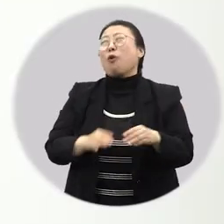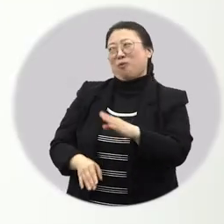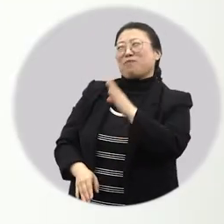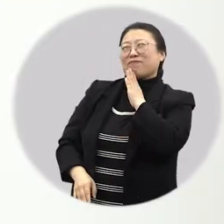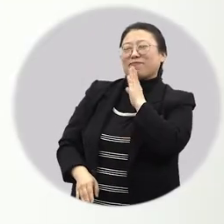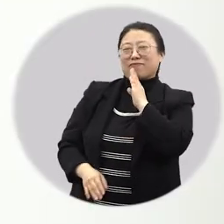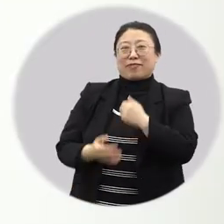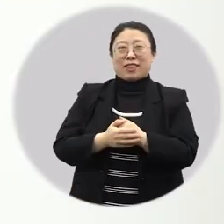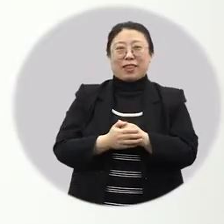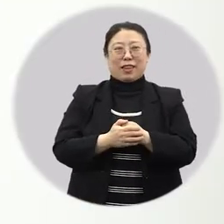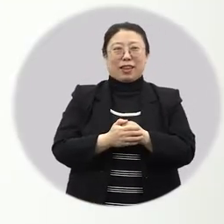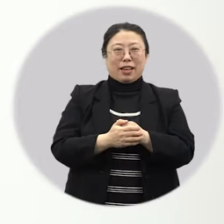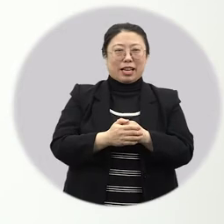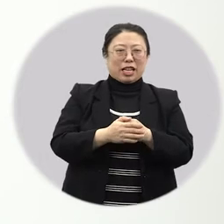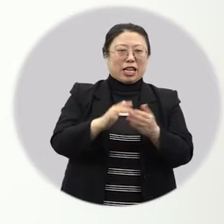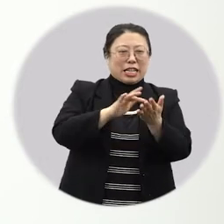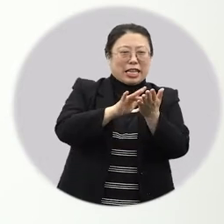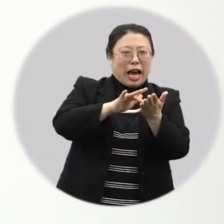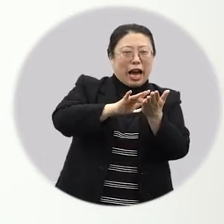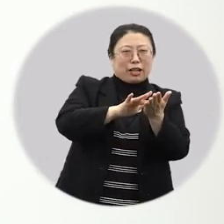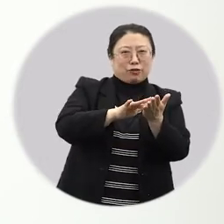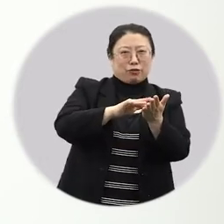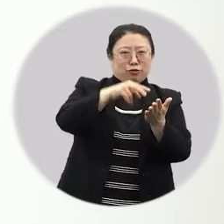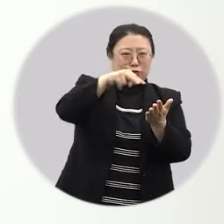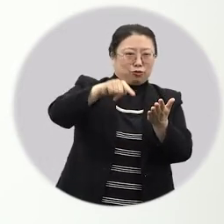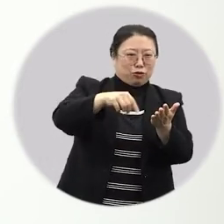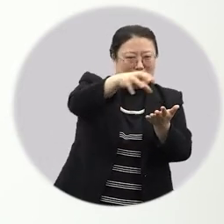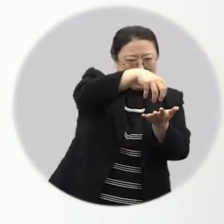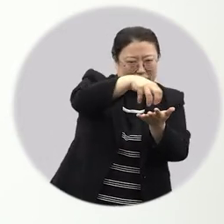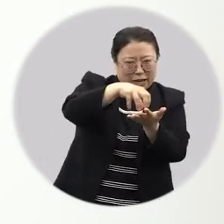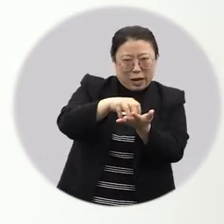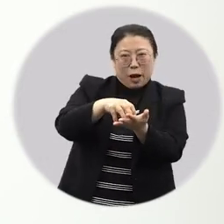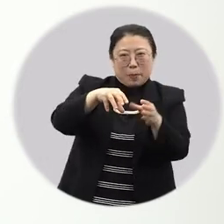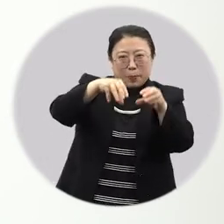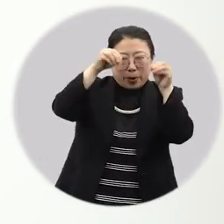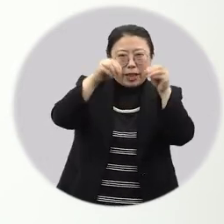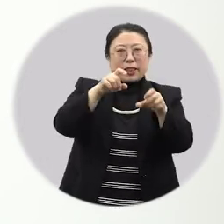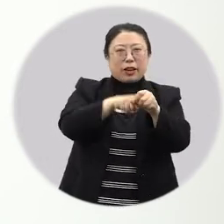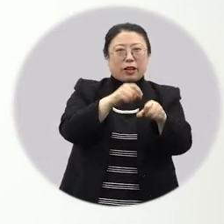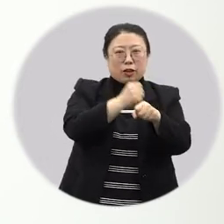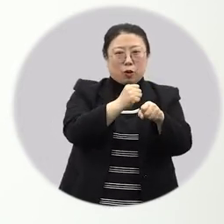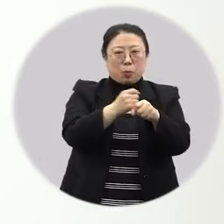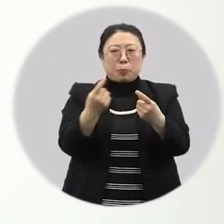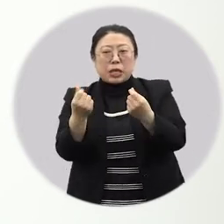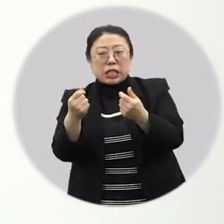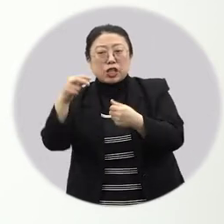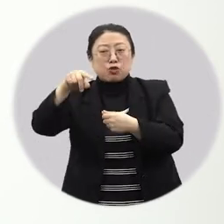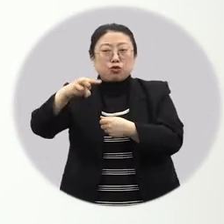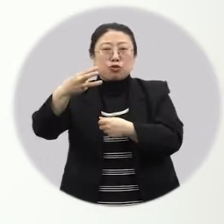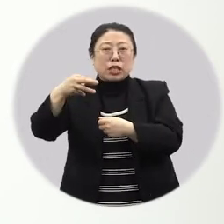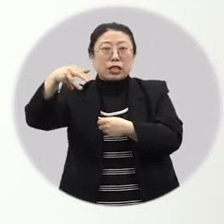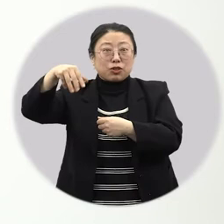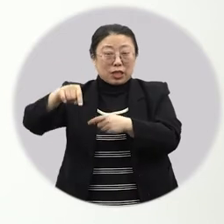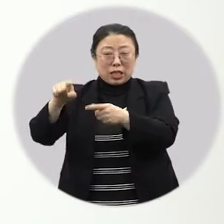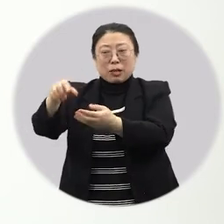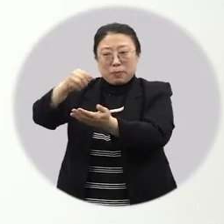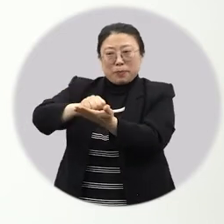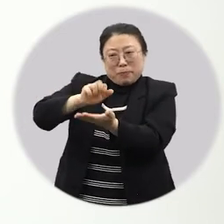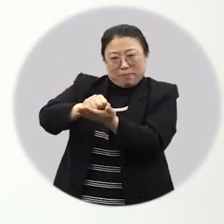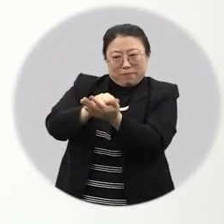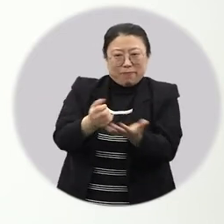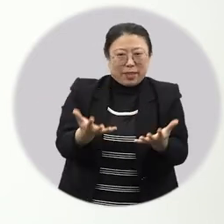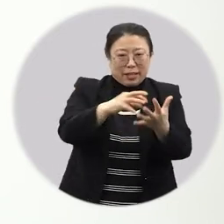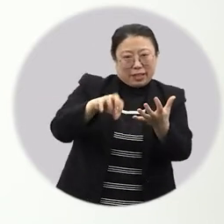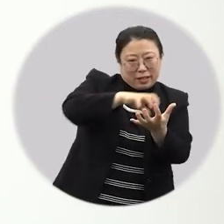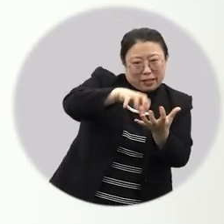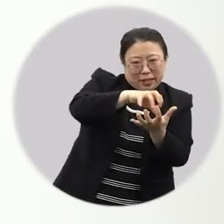맞아요. 봄에 캔 약숙을 말려 떡을 만들어 먹기도 했고요. 쑥과 비슷한 수리취를 늦게 반죽에 섞어